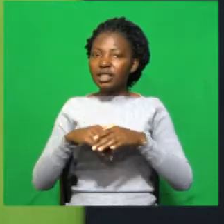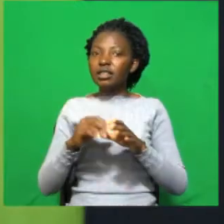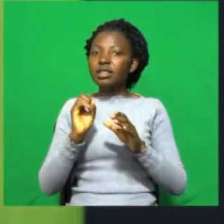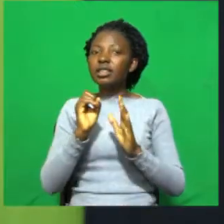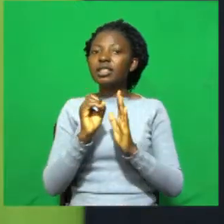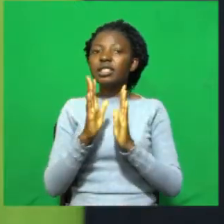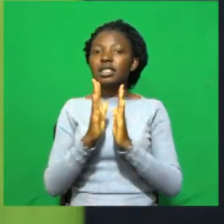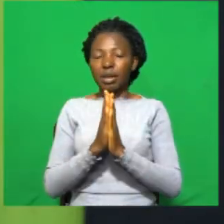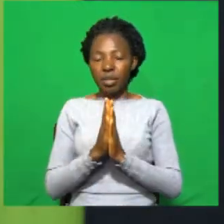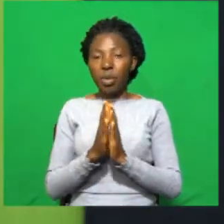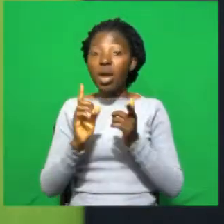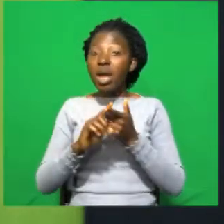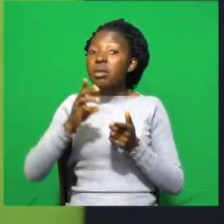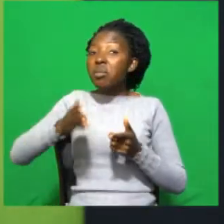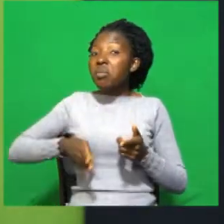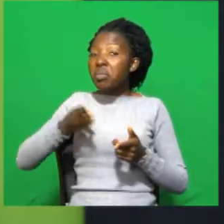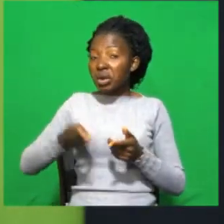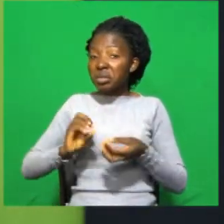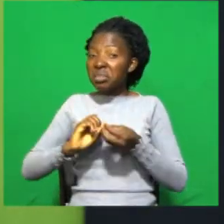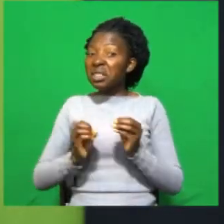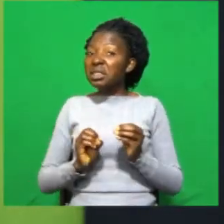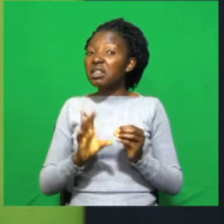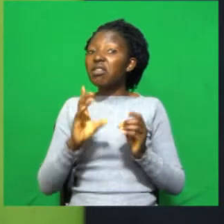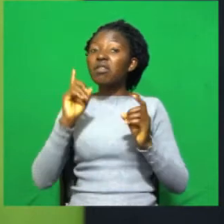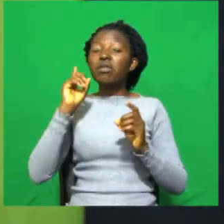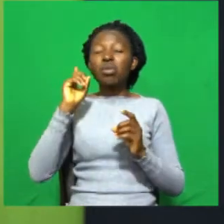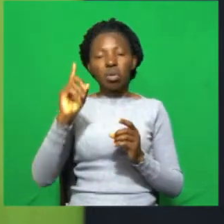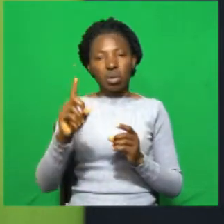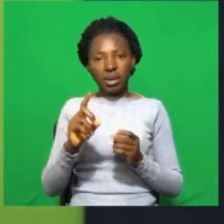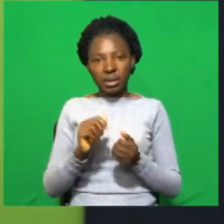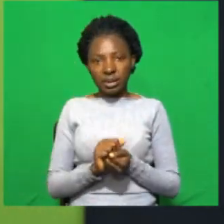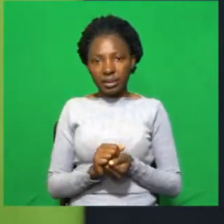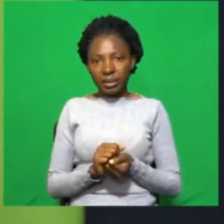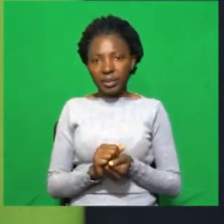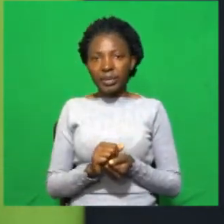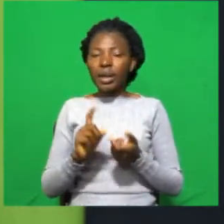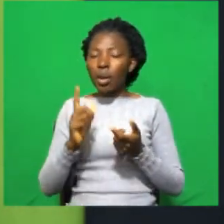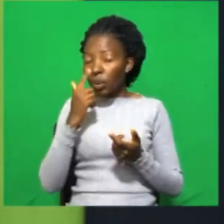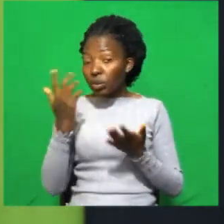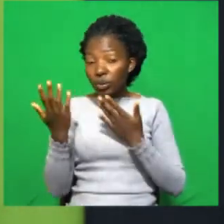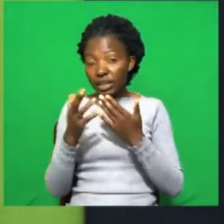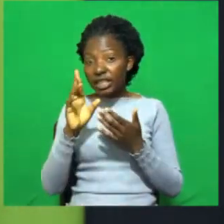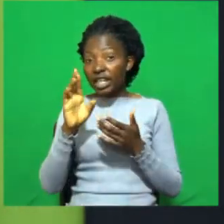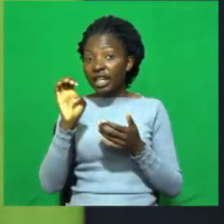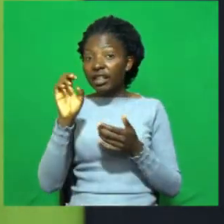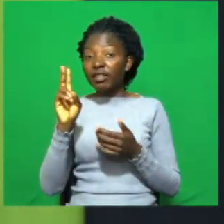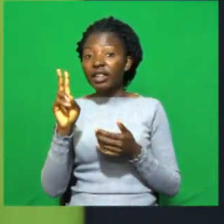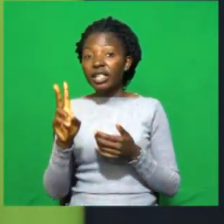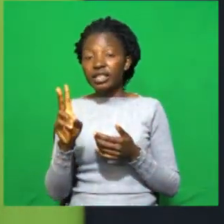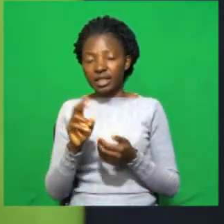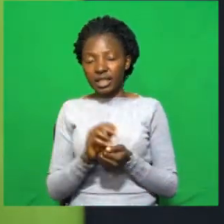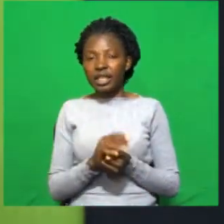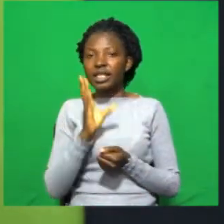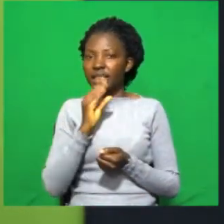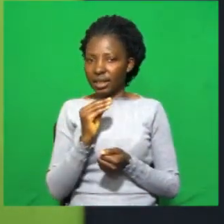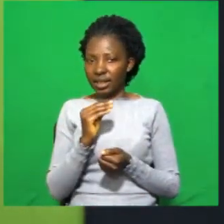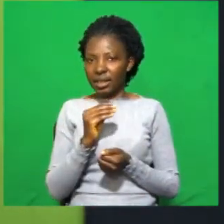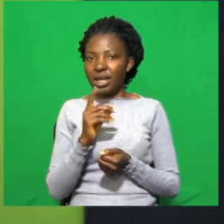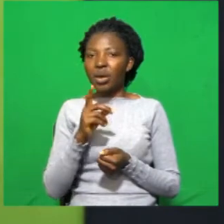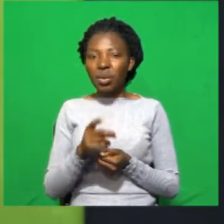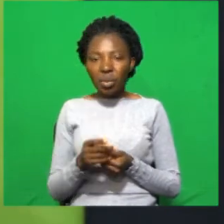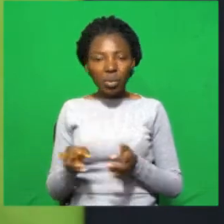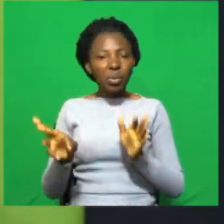anozvikudza achizviita Mwari. Mazvibata kai? Pari kubva panzi manje ukaverenga kuna zvakazarurwa kwatabva kwanzi